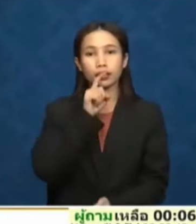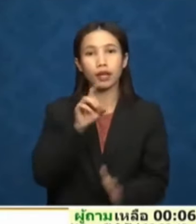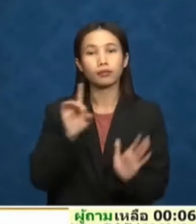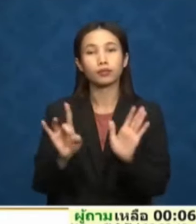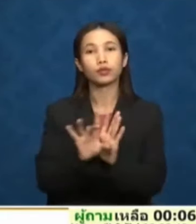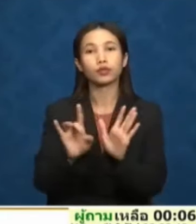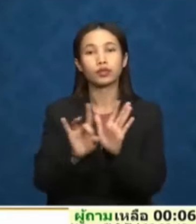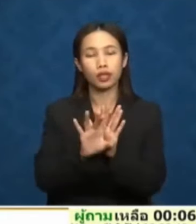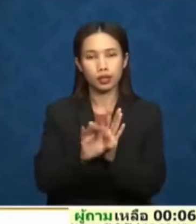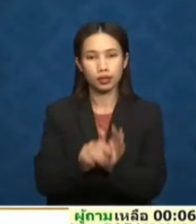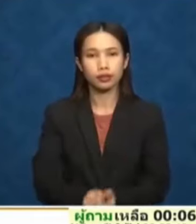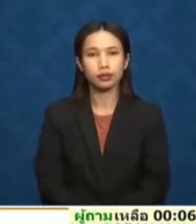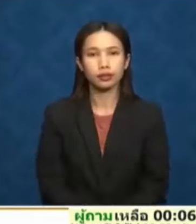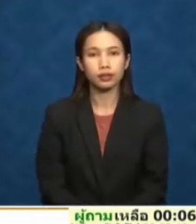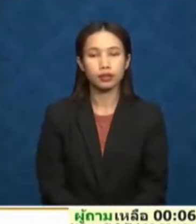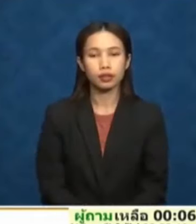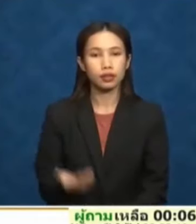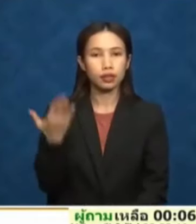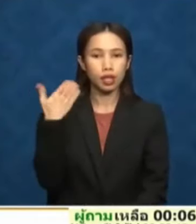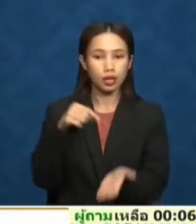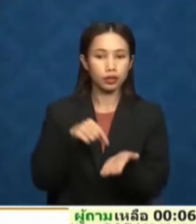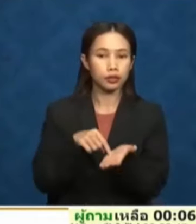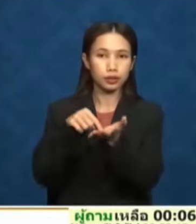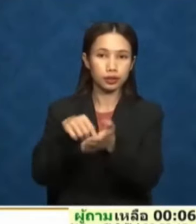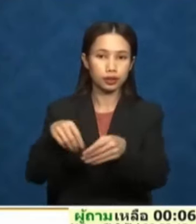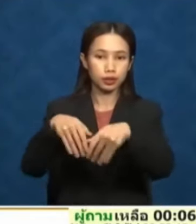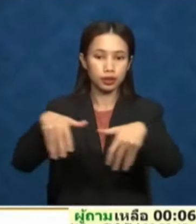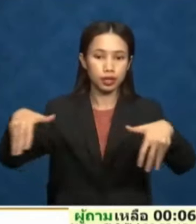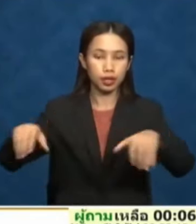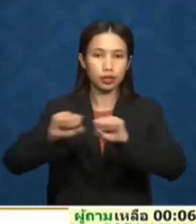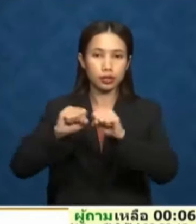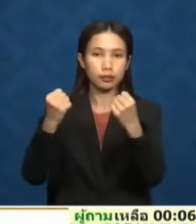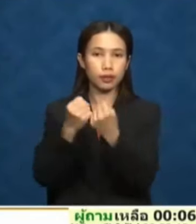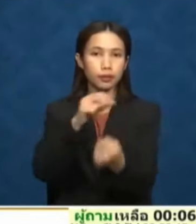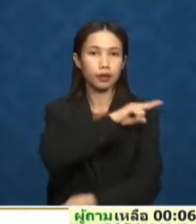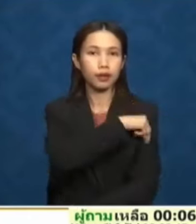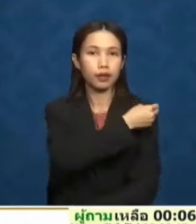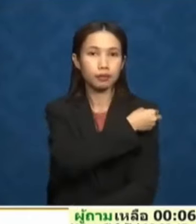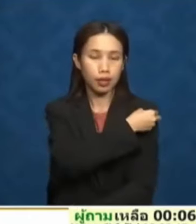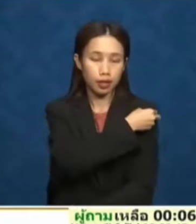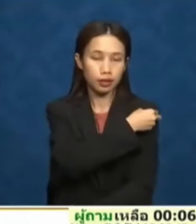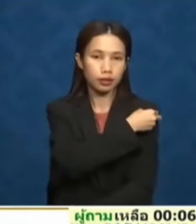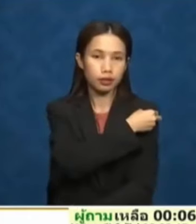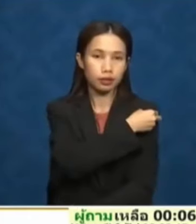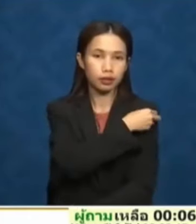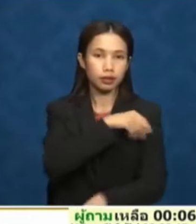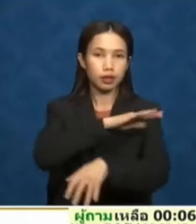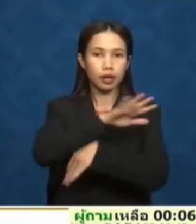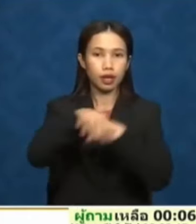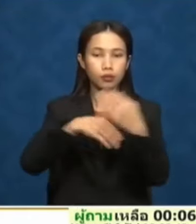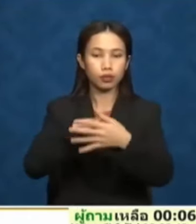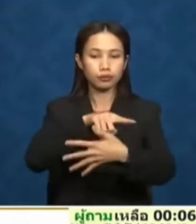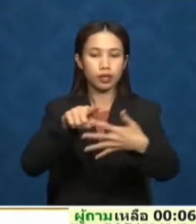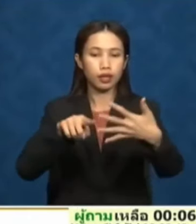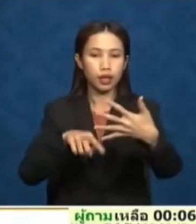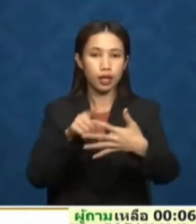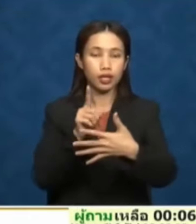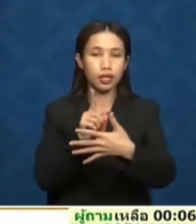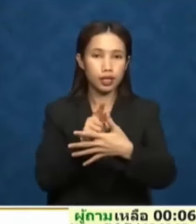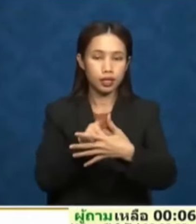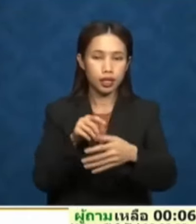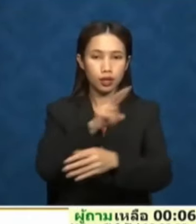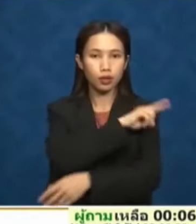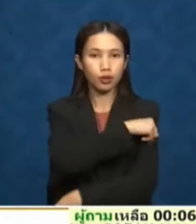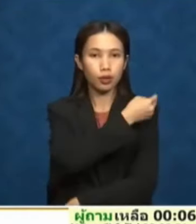ท้ายนะคะปัจจุบันค่ะมีข้อเสนอจากเครือข่ายและสมาคมทางการแพทย์และสาธารณสุข 5เครือข่ายได้แก่เครือข่าย